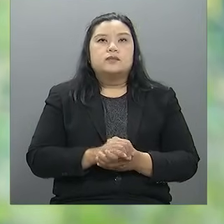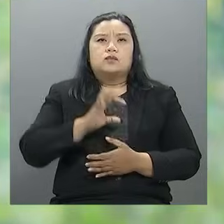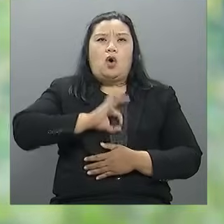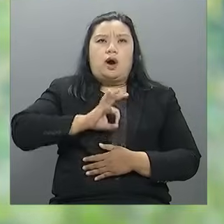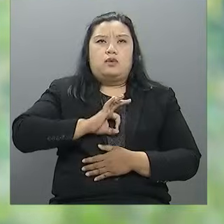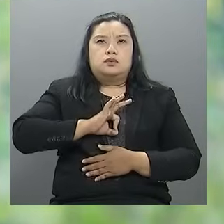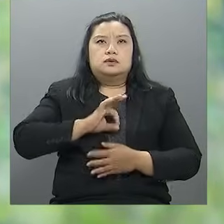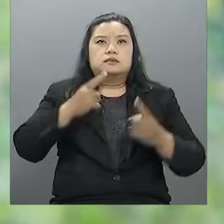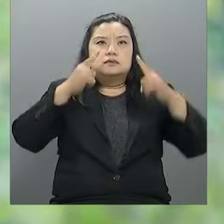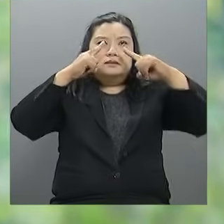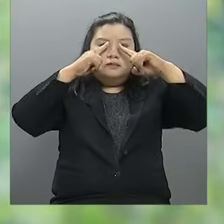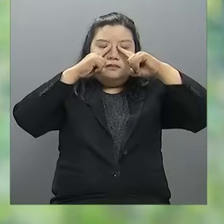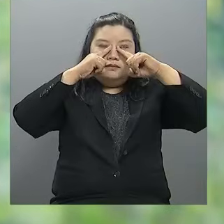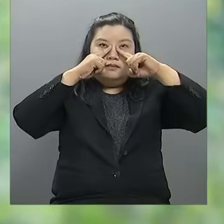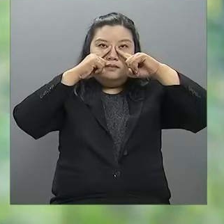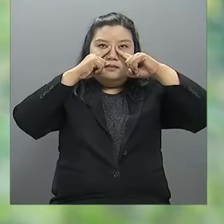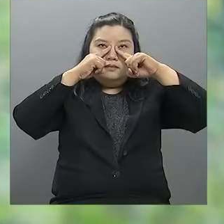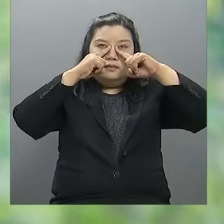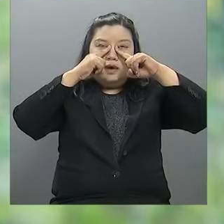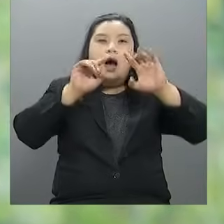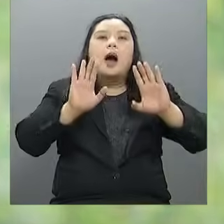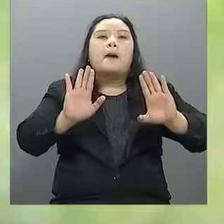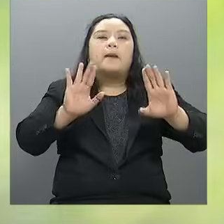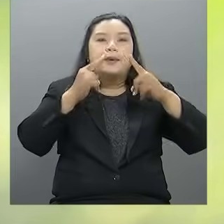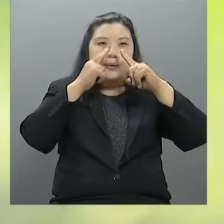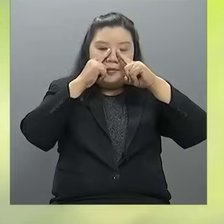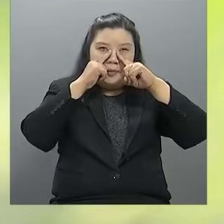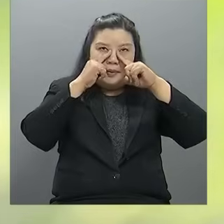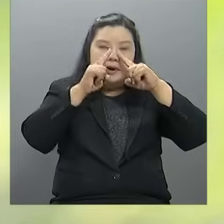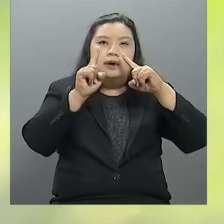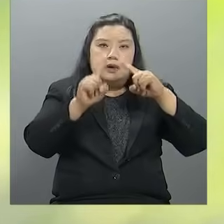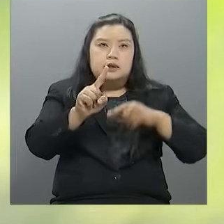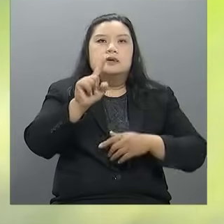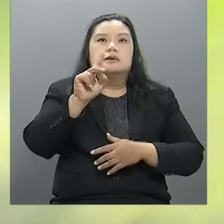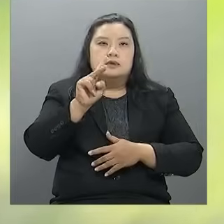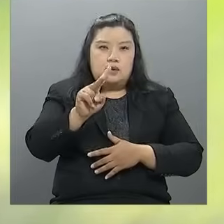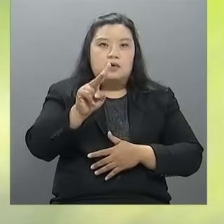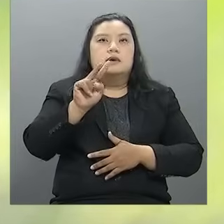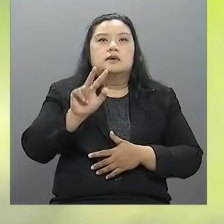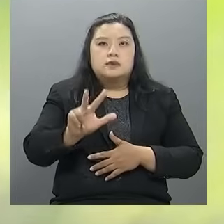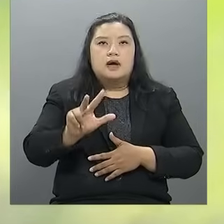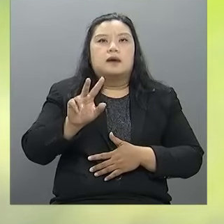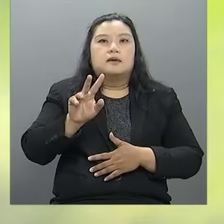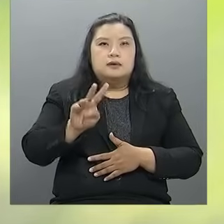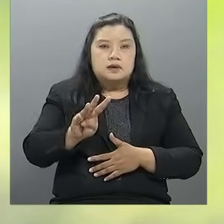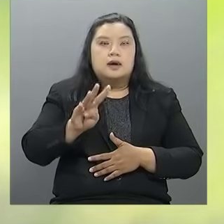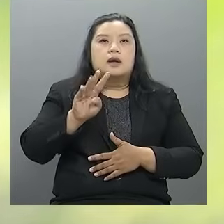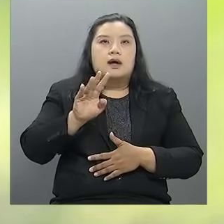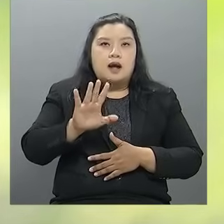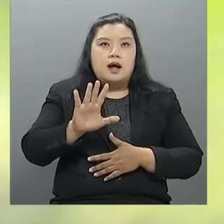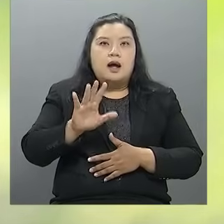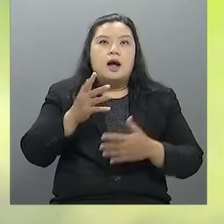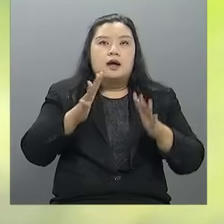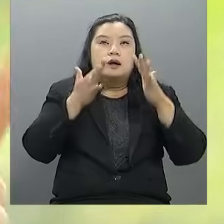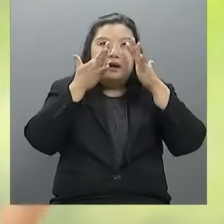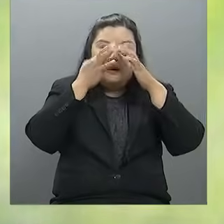ะนั precedent 1อัี้มัไม่หนักมาก2、3、4、2อัี้รายดงตาชุมๆมากขึ้น